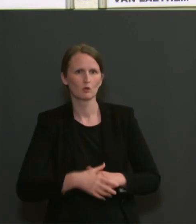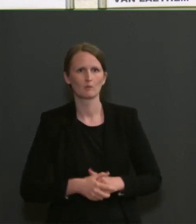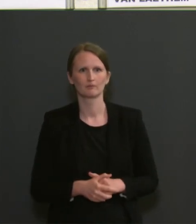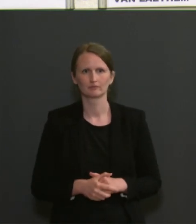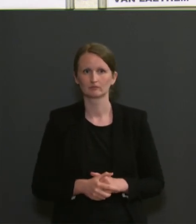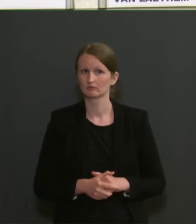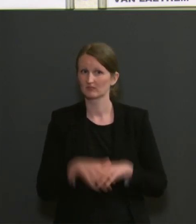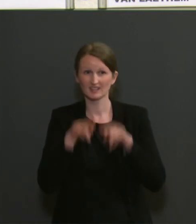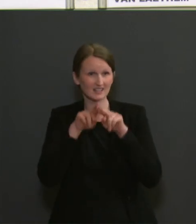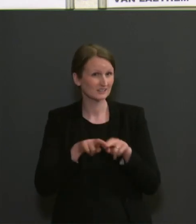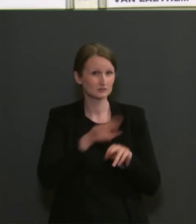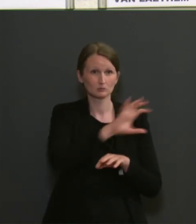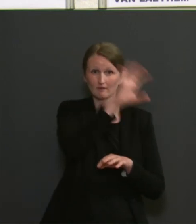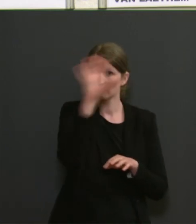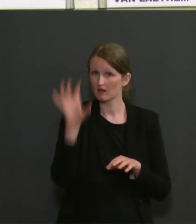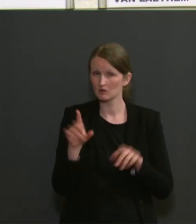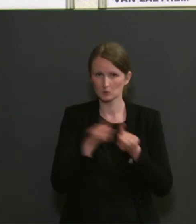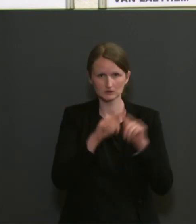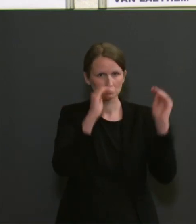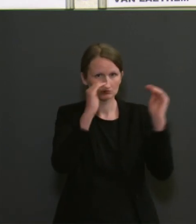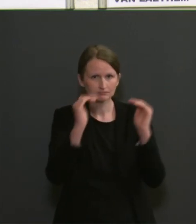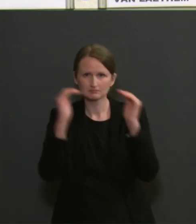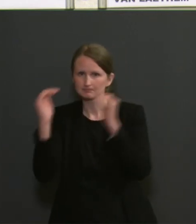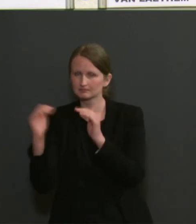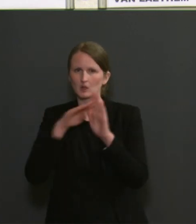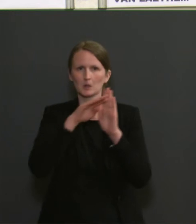des diminutions significatives.